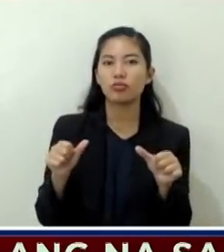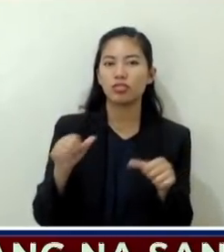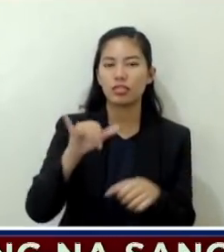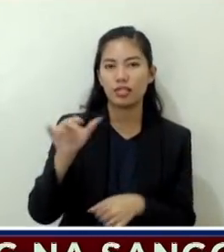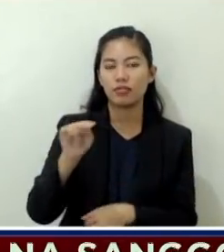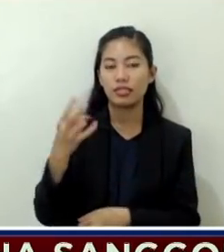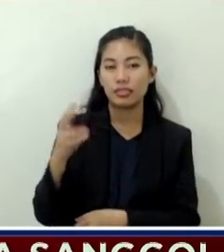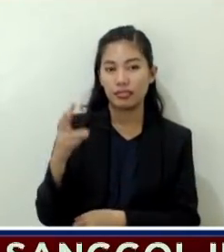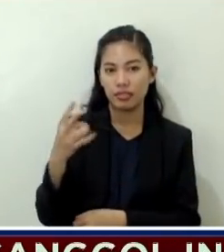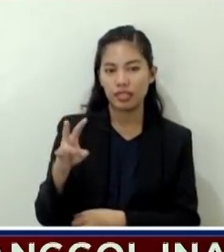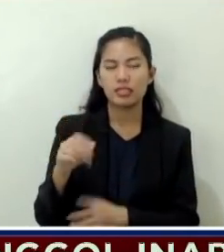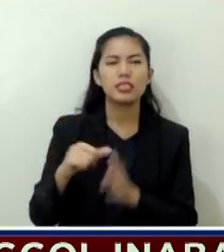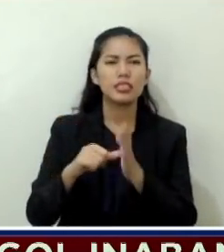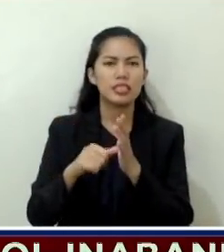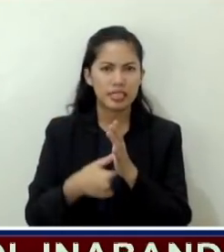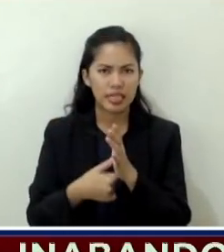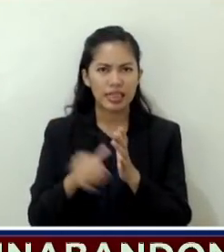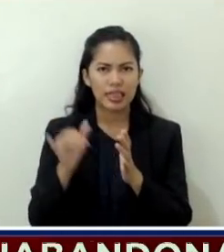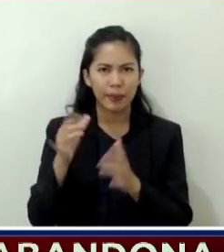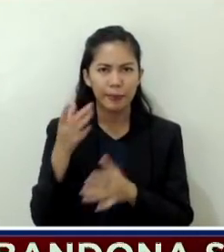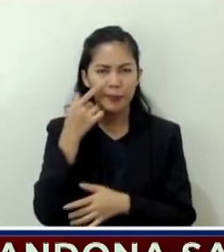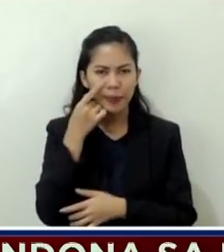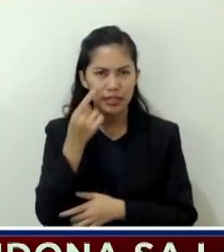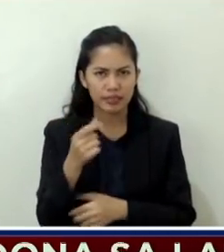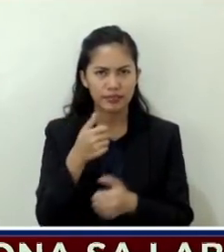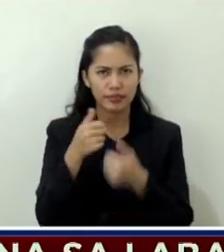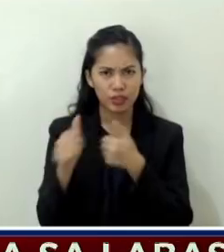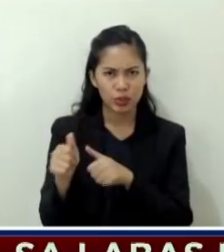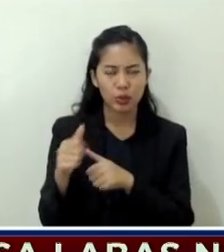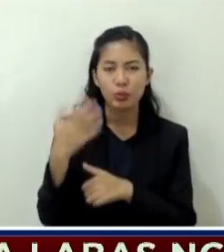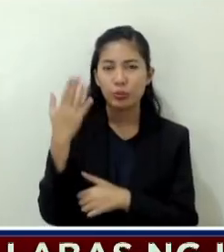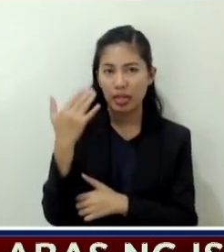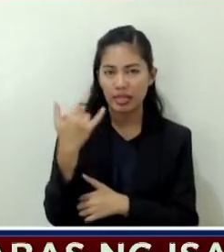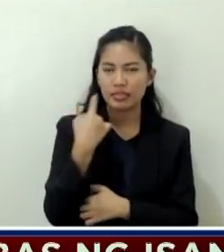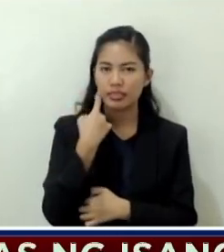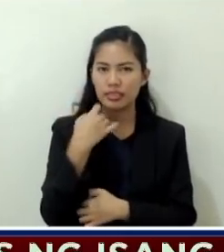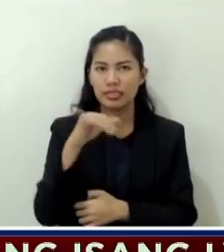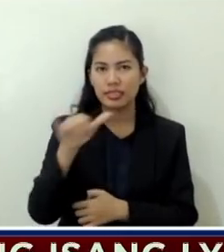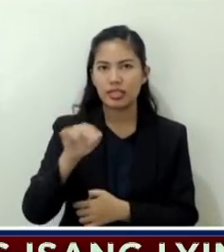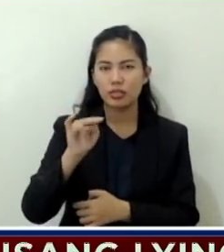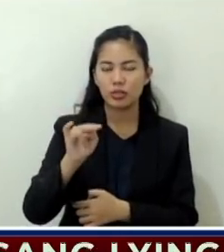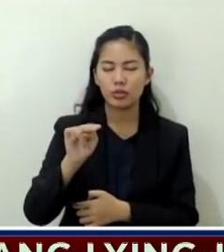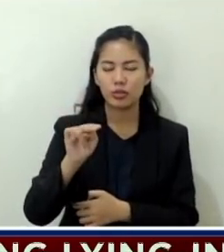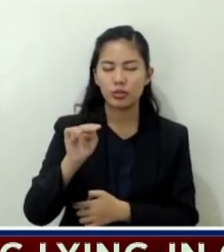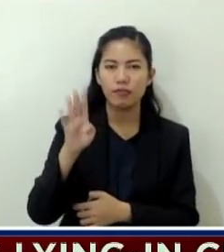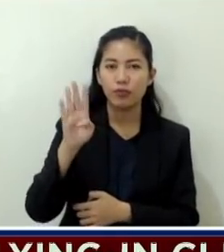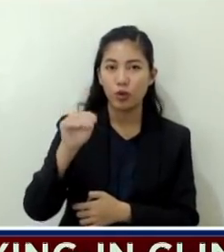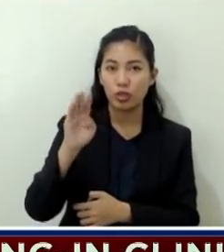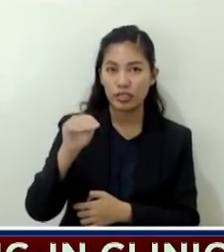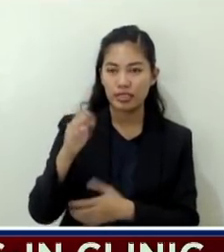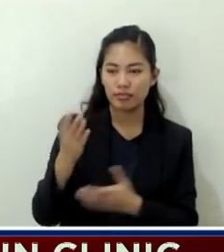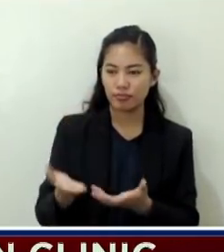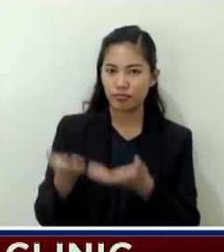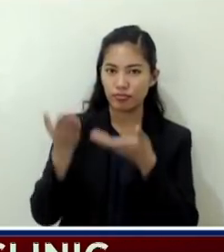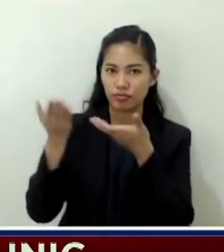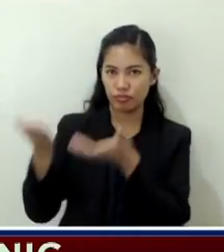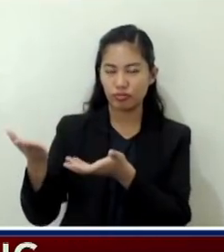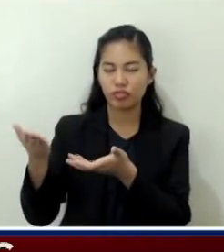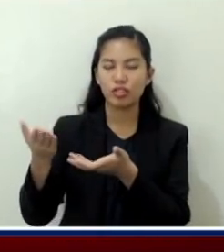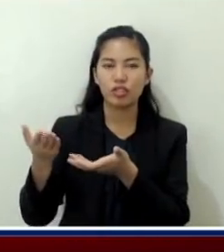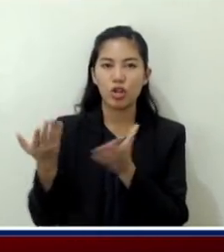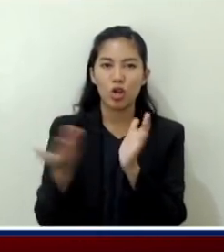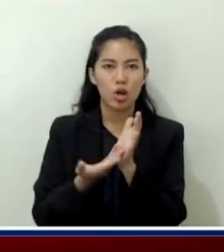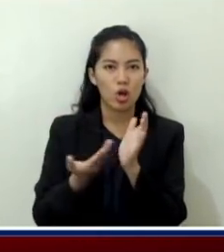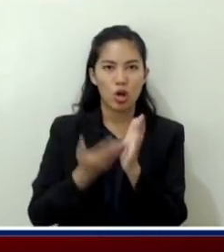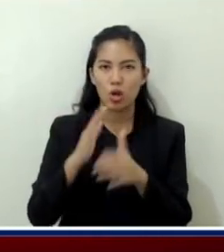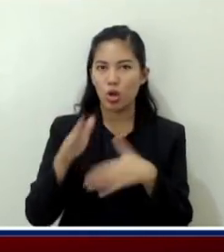Giit ni Ferulino, imposible na masunod ito dahil noong January 14 lamang na ipadala sa tanggapan niya ang mga ebidensya at iba